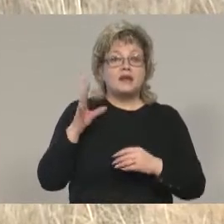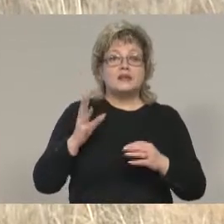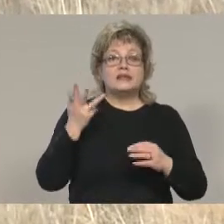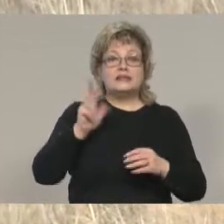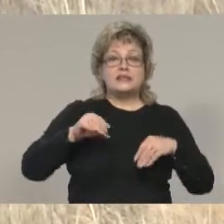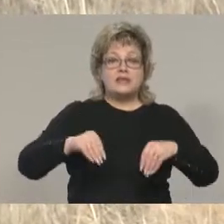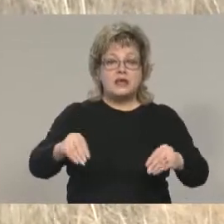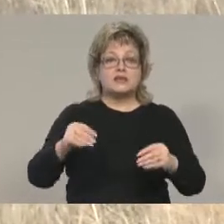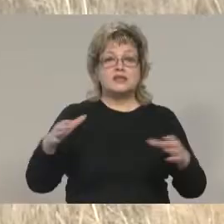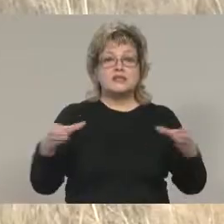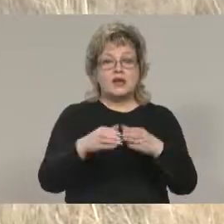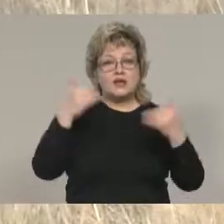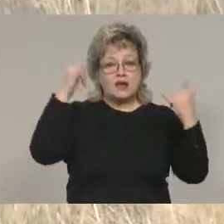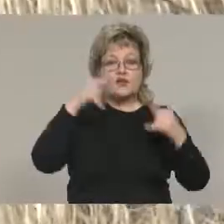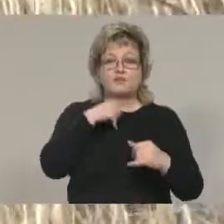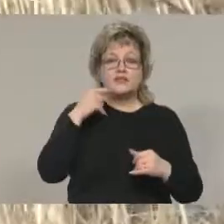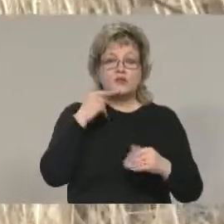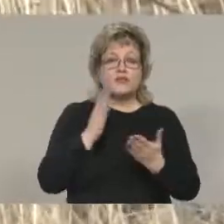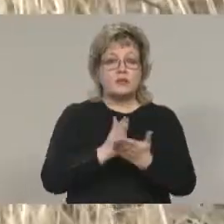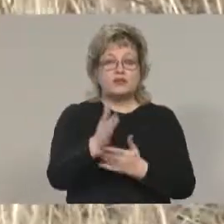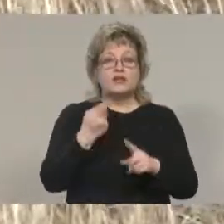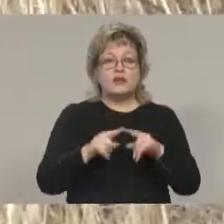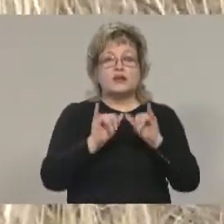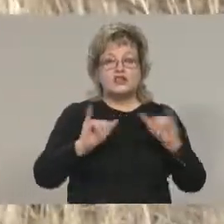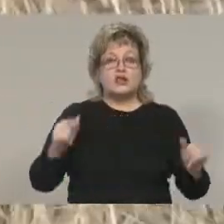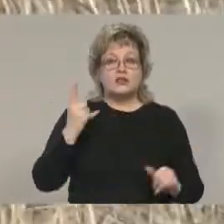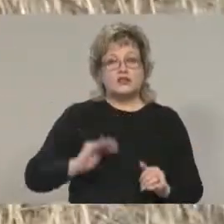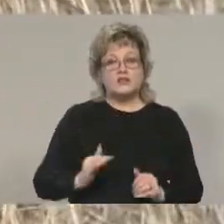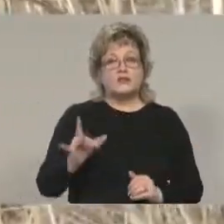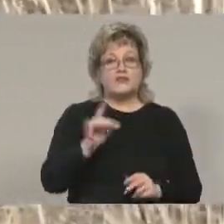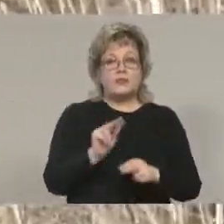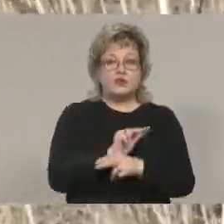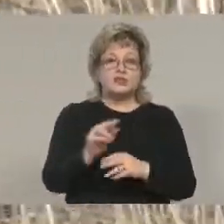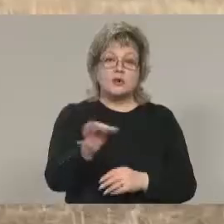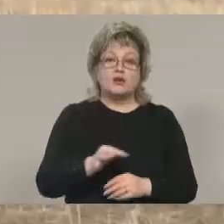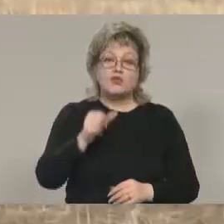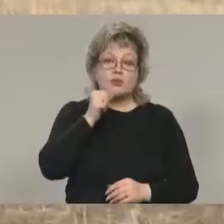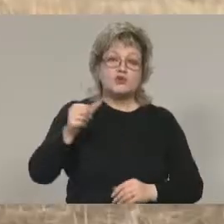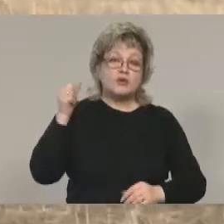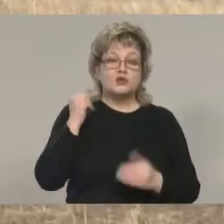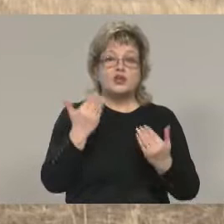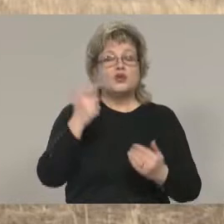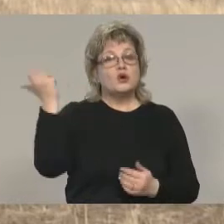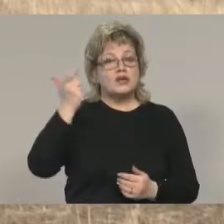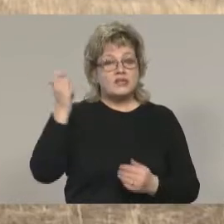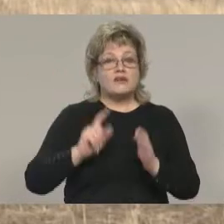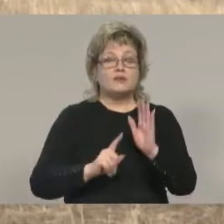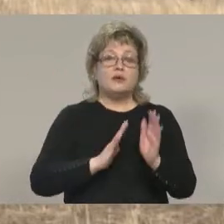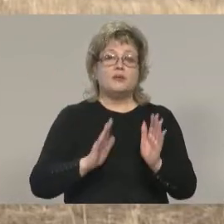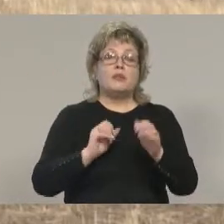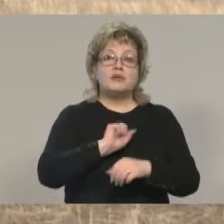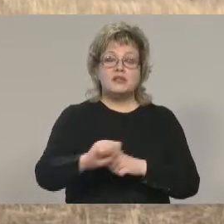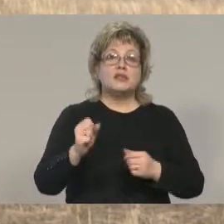трясеялки, стадо коров мясного направления. Так расширилась одна из ферм в Ремонтинском районе в прошлом году. Ее хозяева стали